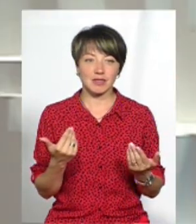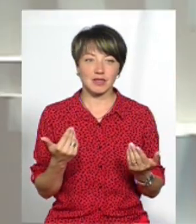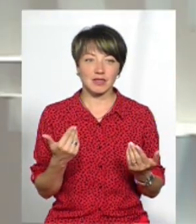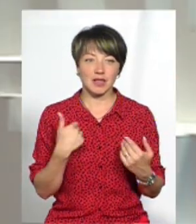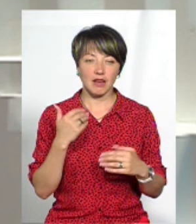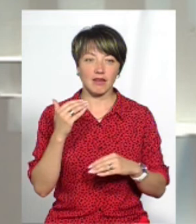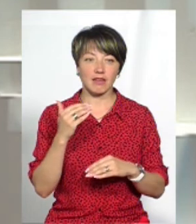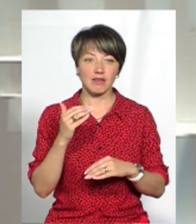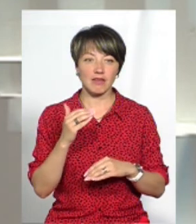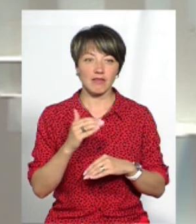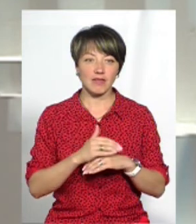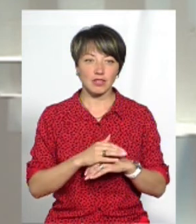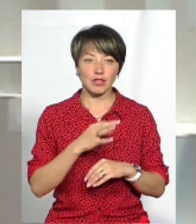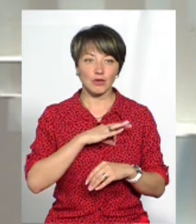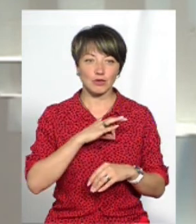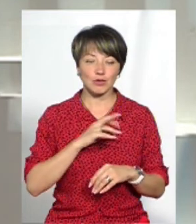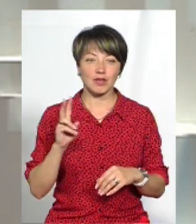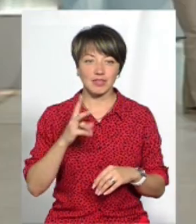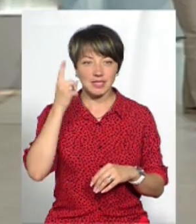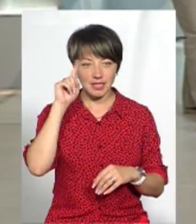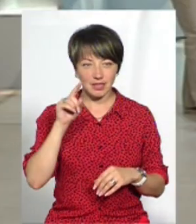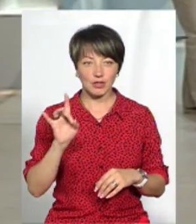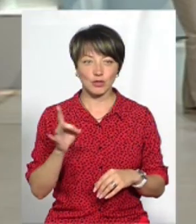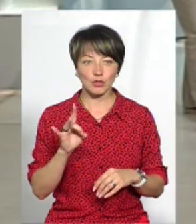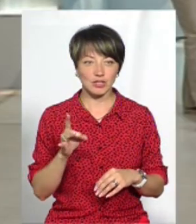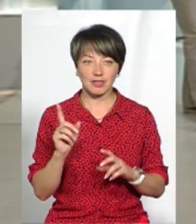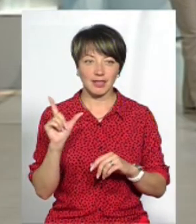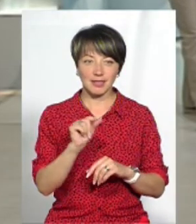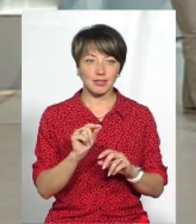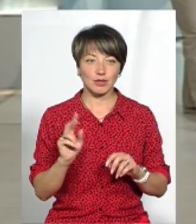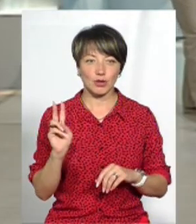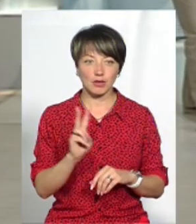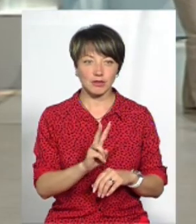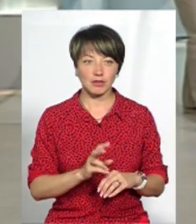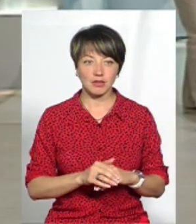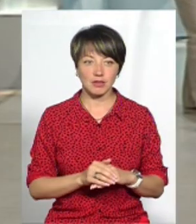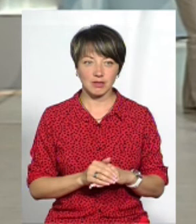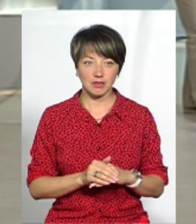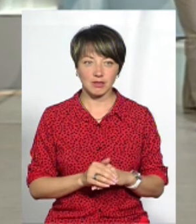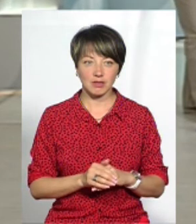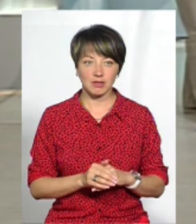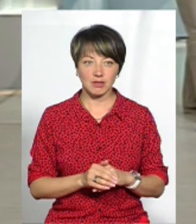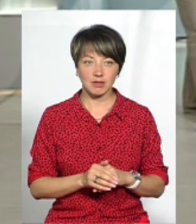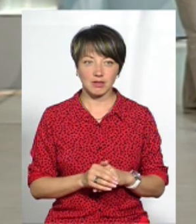вечором не користуюсь тролейбусом. Але ж знаєте, що на Ружичну не їздить тролейбус? Там немає